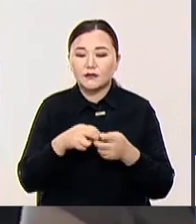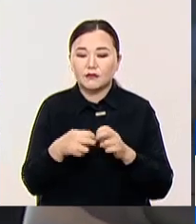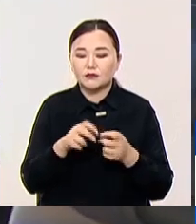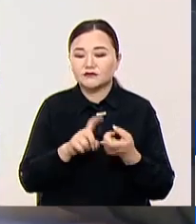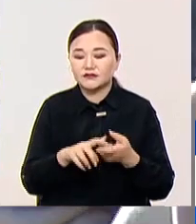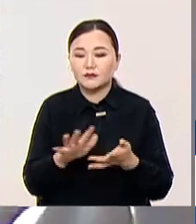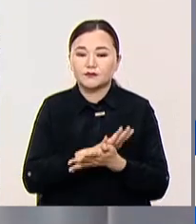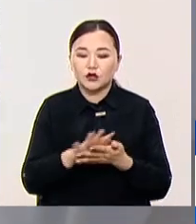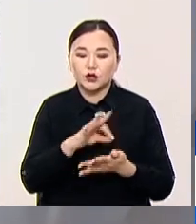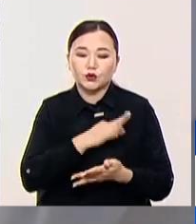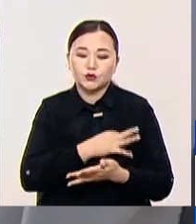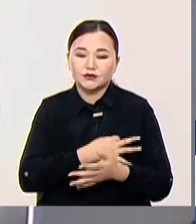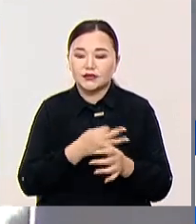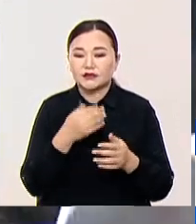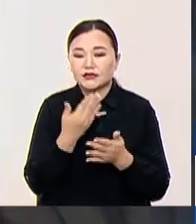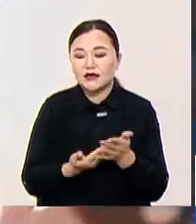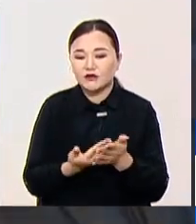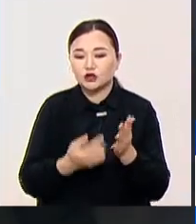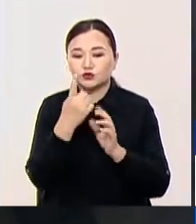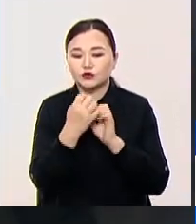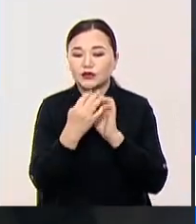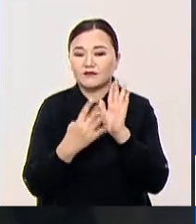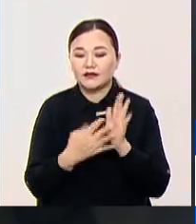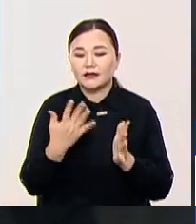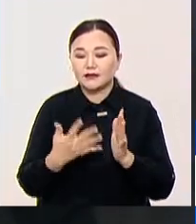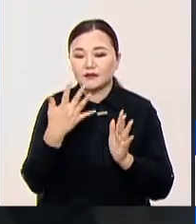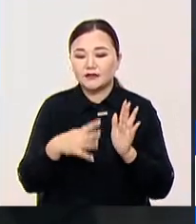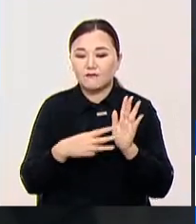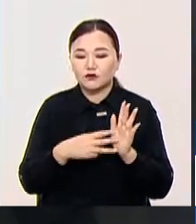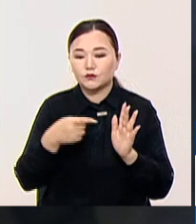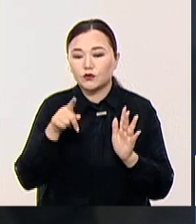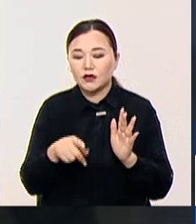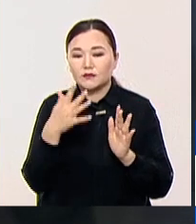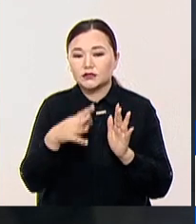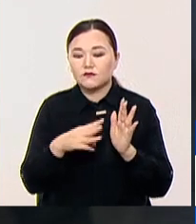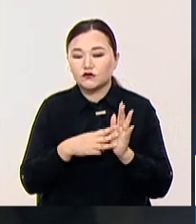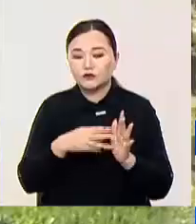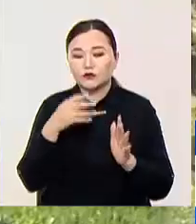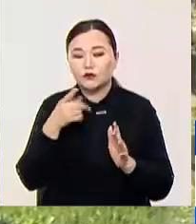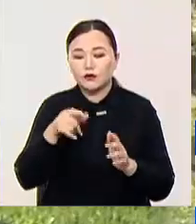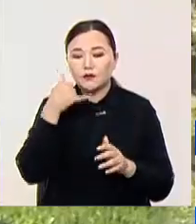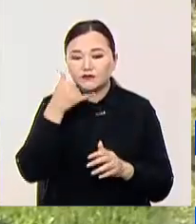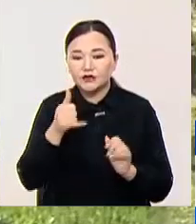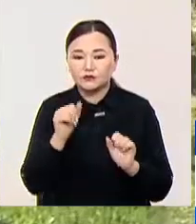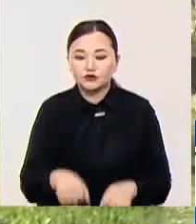бойынша тегін заңгерлік кеңес беретін 119 немесе 58-00-58 нөміріне хабарласуға болады.